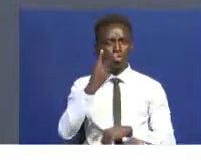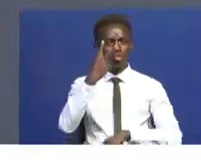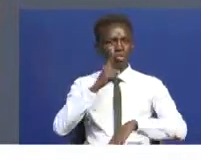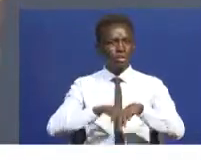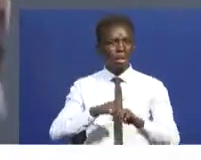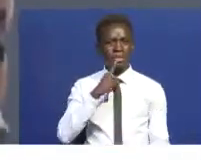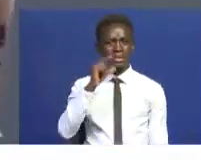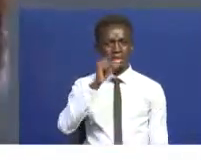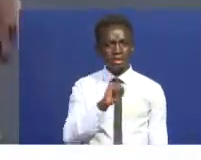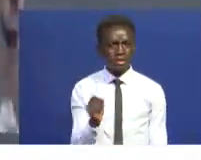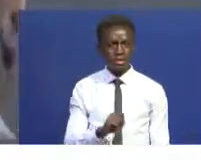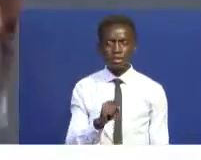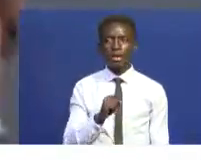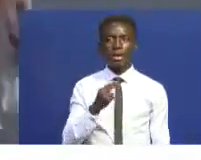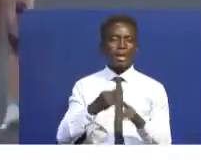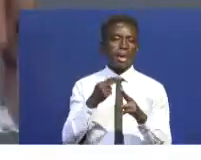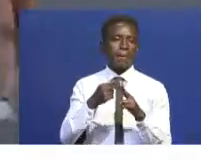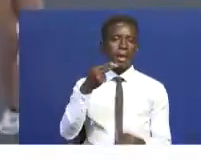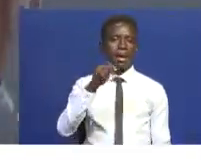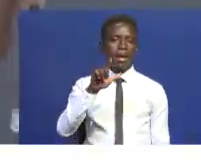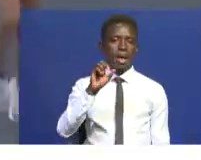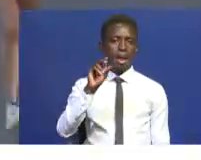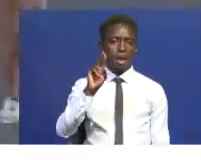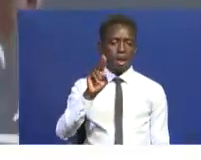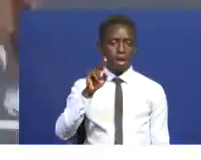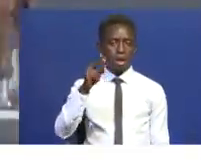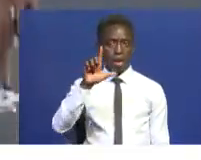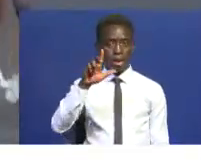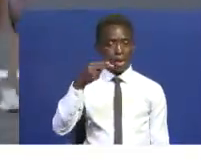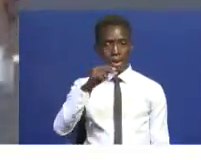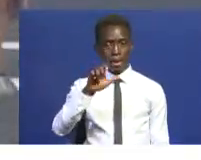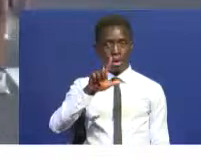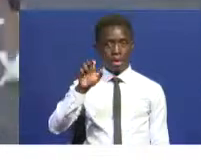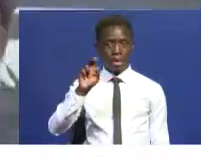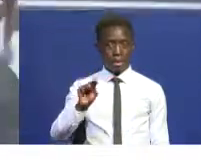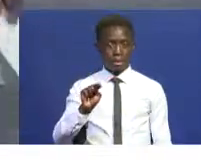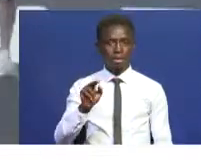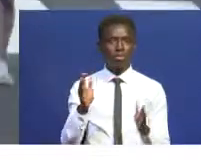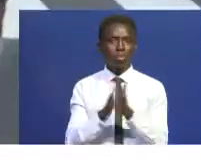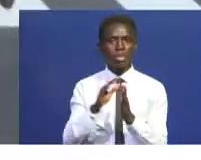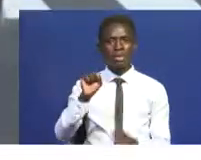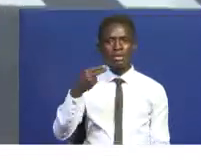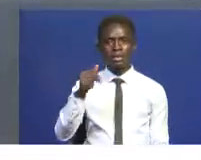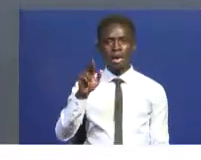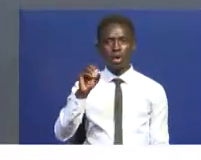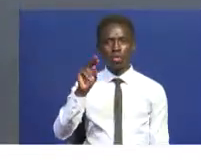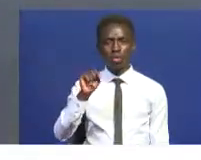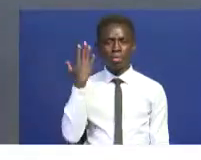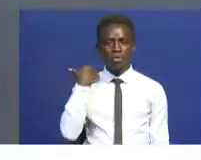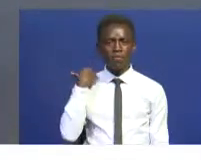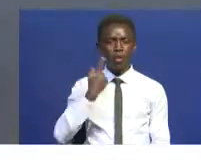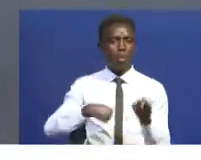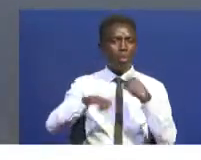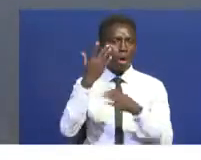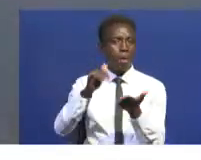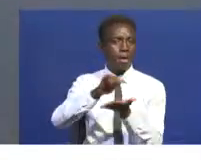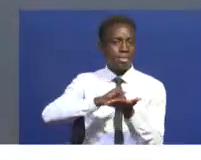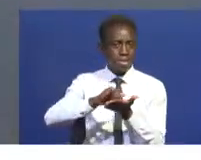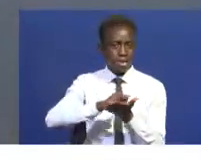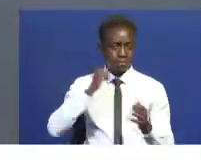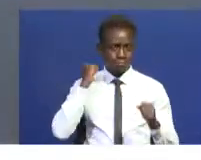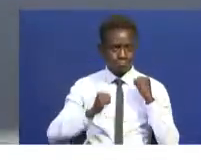mita 5000 Helen Obiri na Sharon Lokedi ambaye alishinda mbio za marathoni za New York mwaka